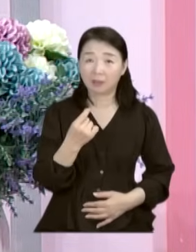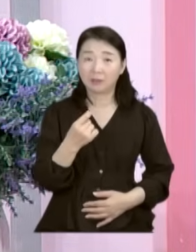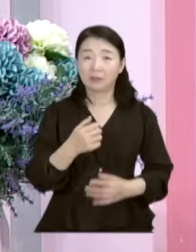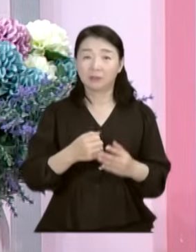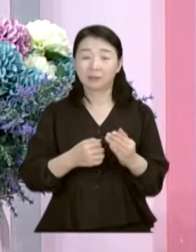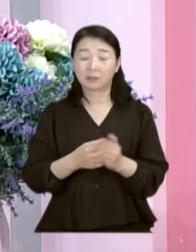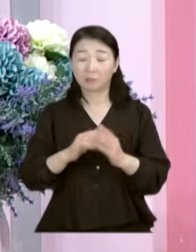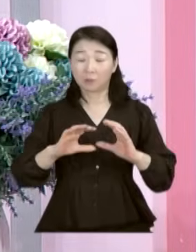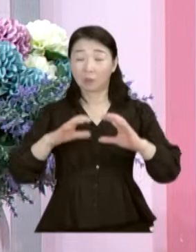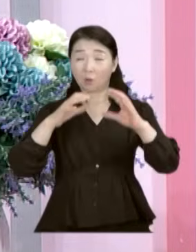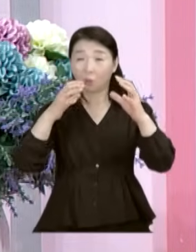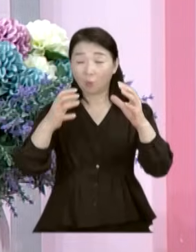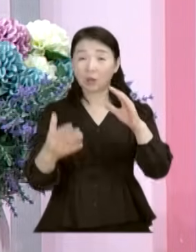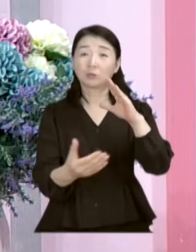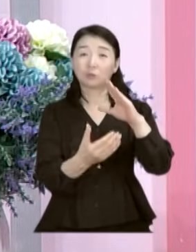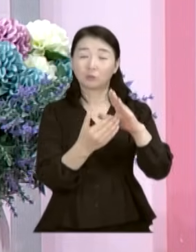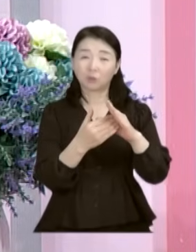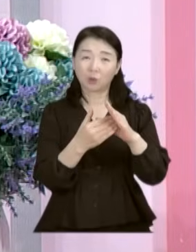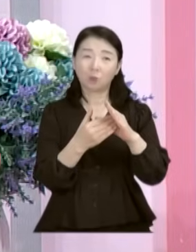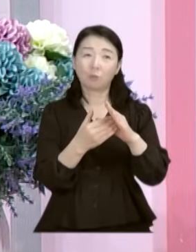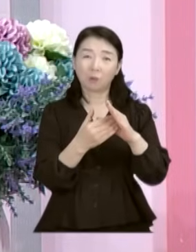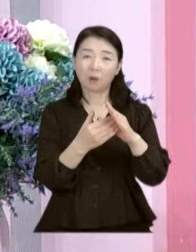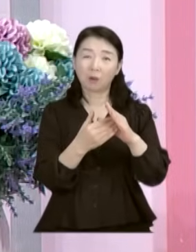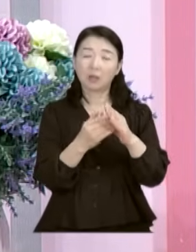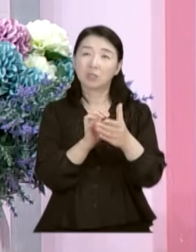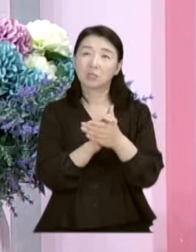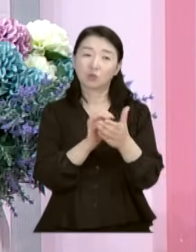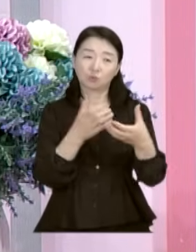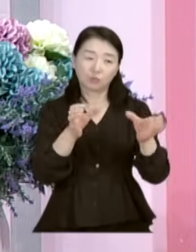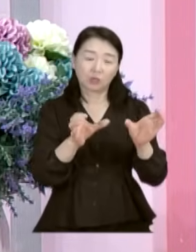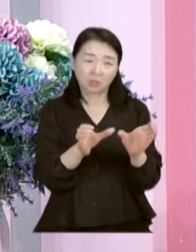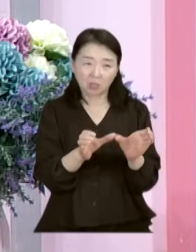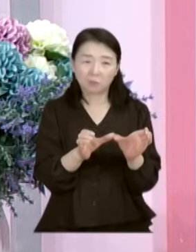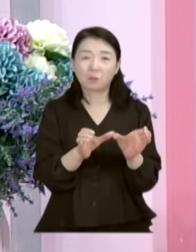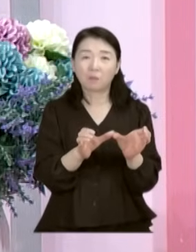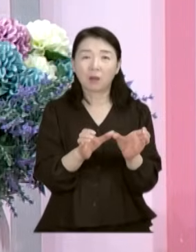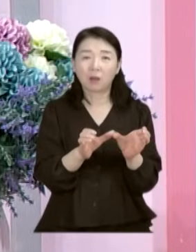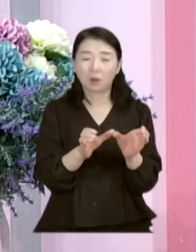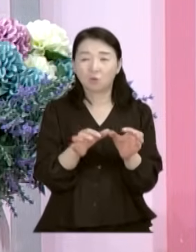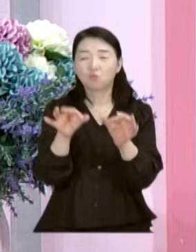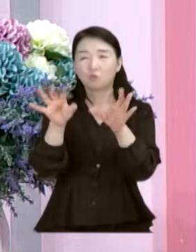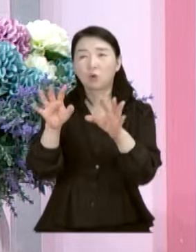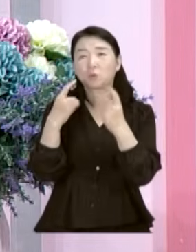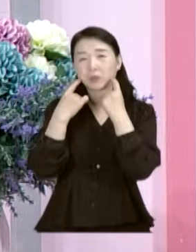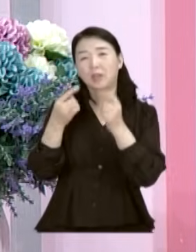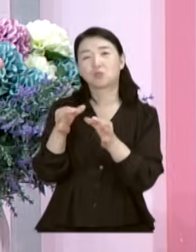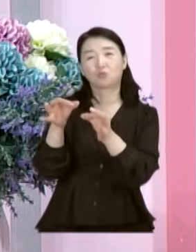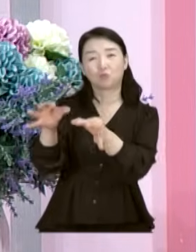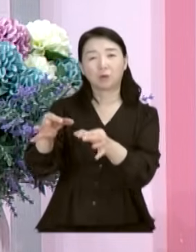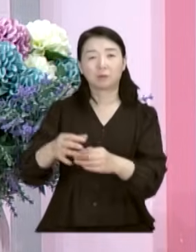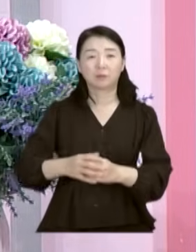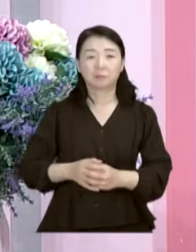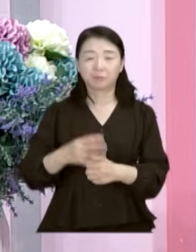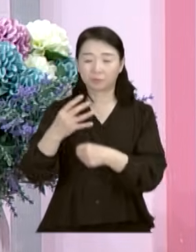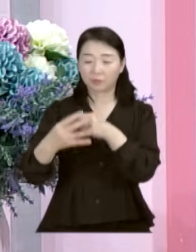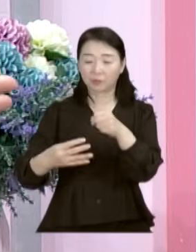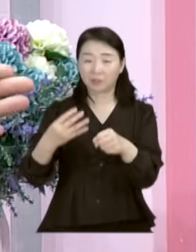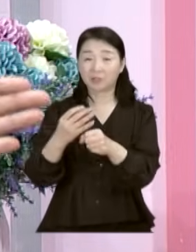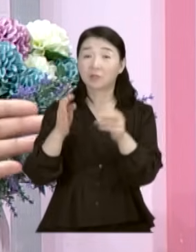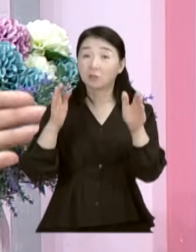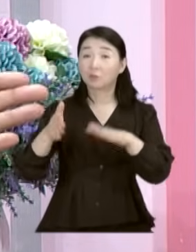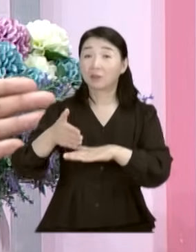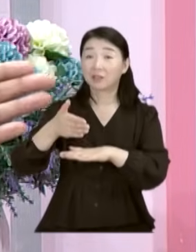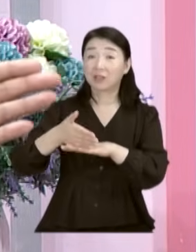목사님이 월드베스트 프렌드라는 엔지오 단체를 통해서 얘를 후원하기 시작했고 개인적으로 후원하기 시작한 거예요 그래서이 아이가 4년